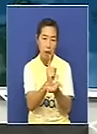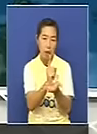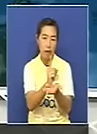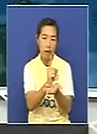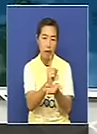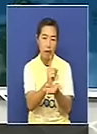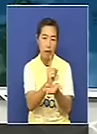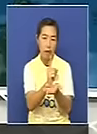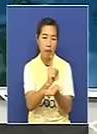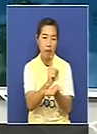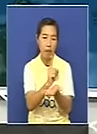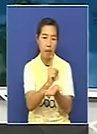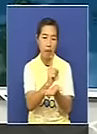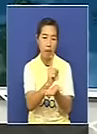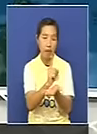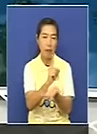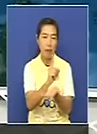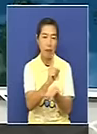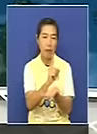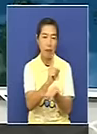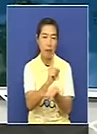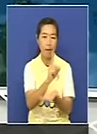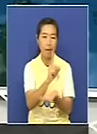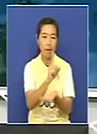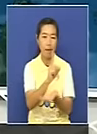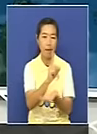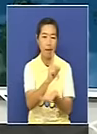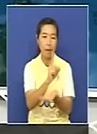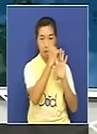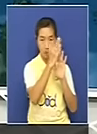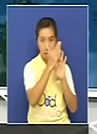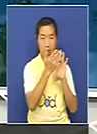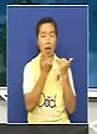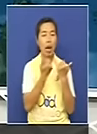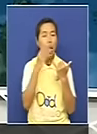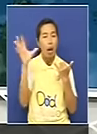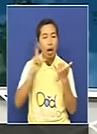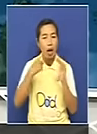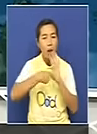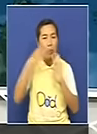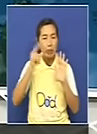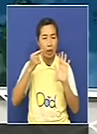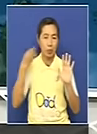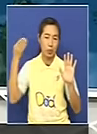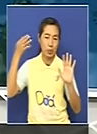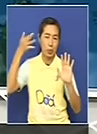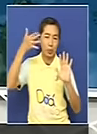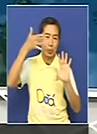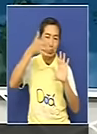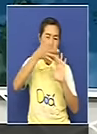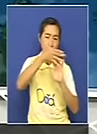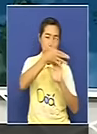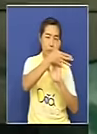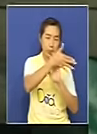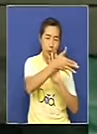ขณะที่ฝนก็จะตกเพิ่มมากขึ้นโดยเฉพาะบริเวณของภาคเหนือตอนบนนะครับปัจจัยก็มาจากความกดอากาศสูงนะครับที่ตอนนี้